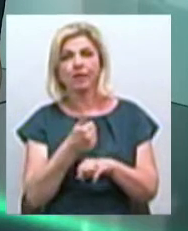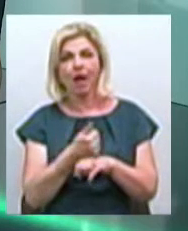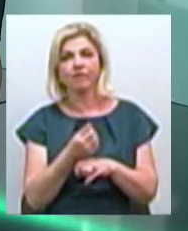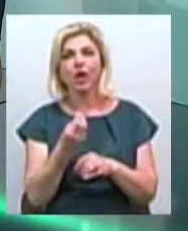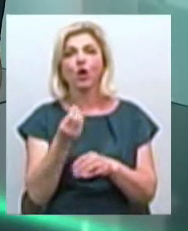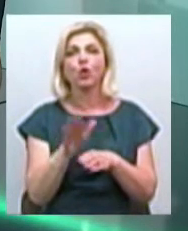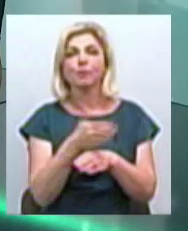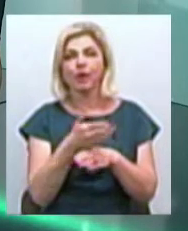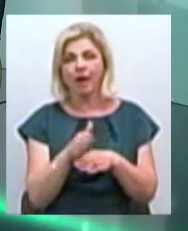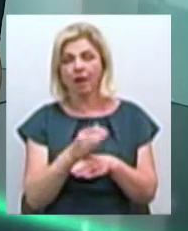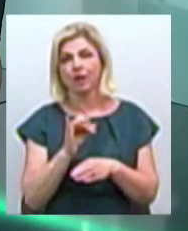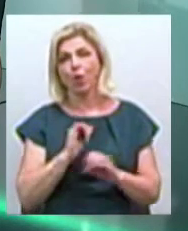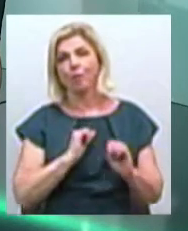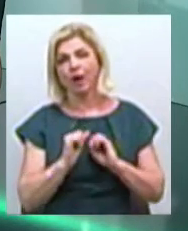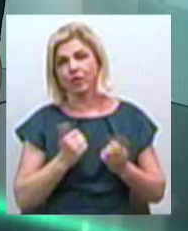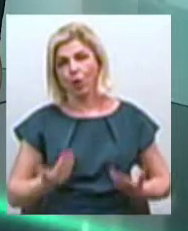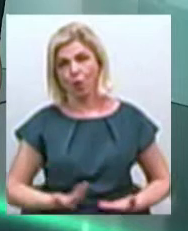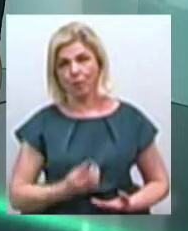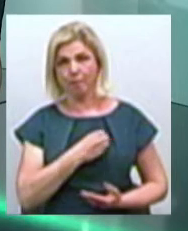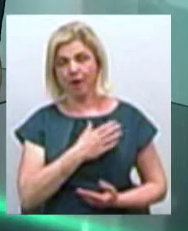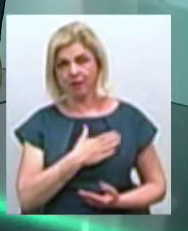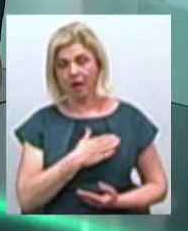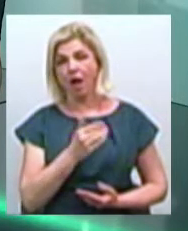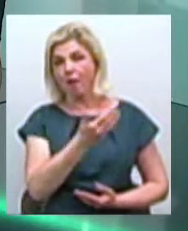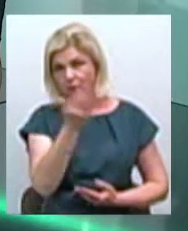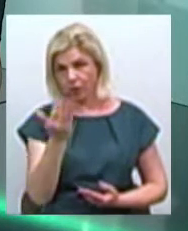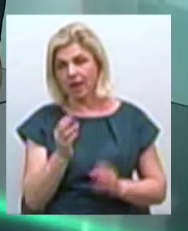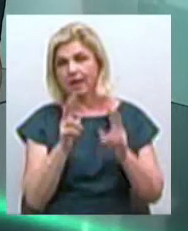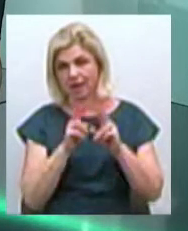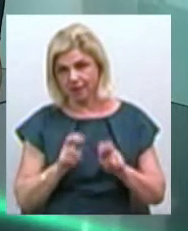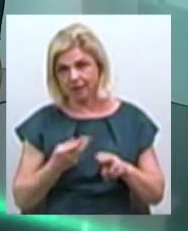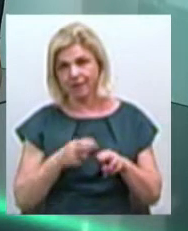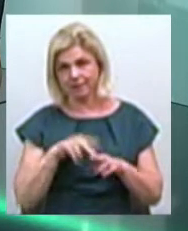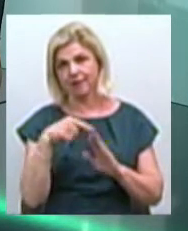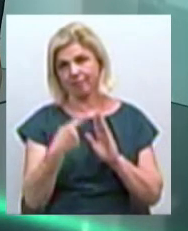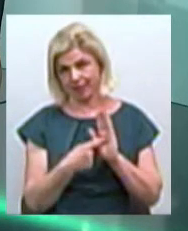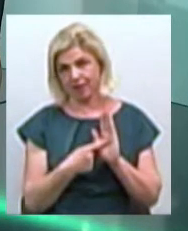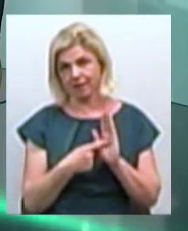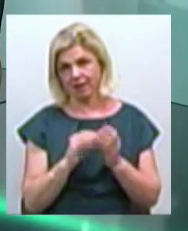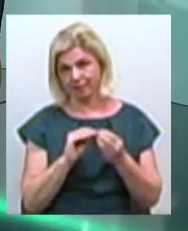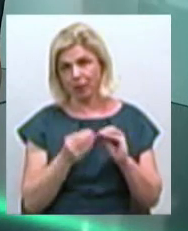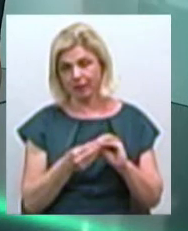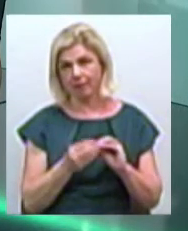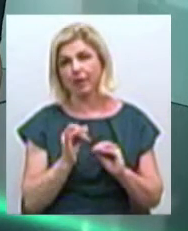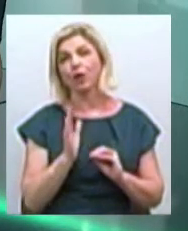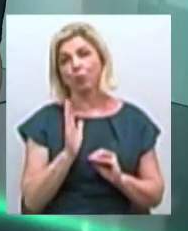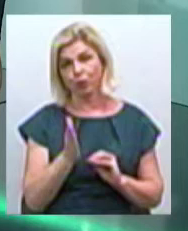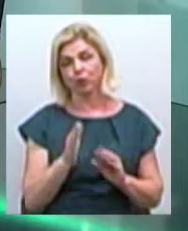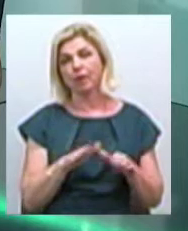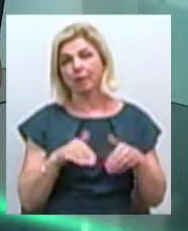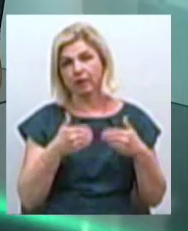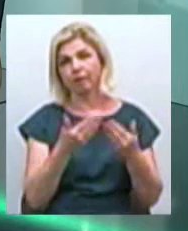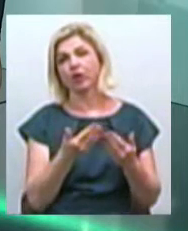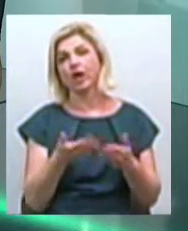майна, я думаю, вони розглядають на своєму рівні дані проблемні питання і будуть пропонувати